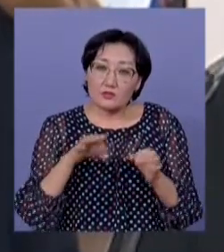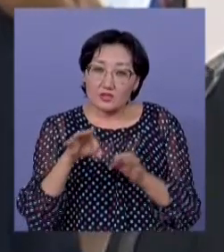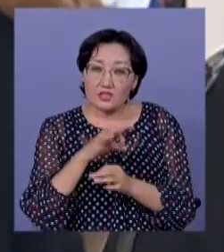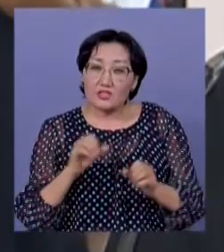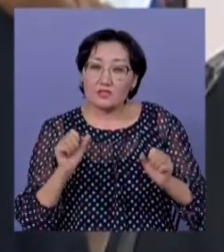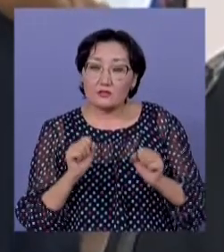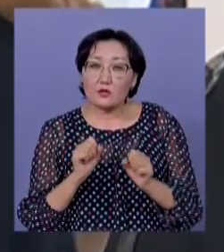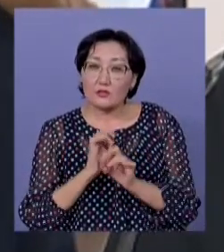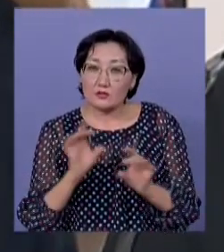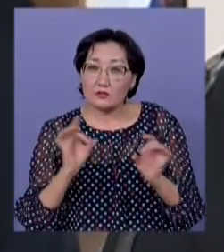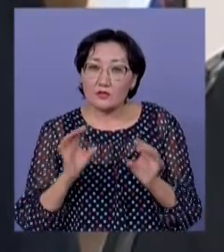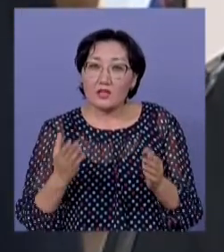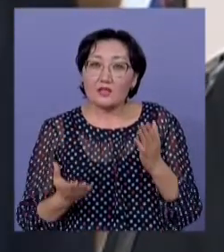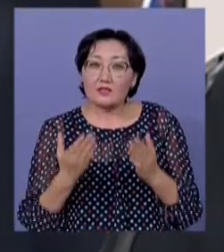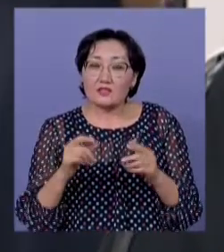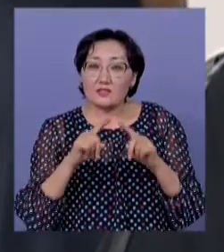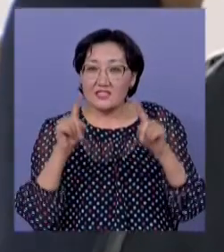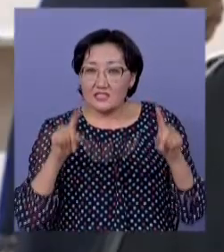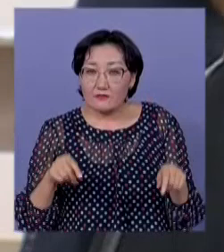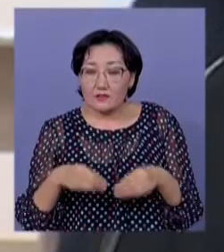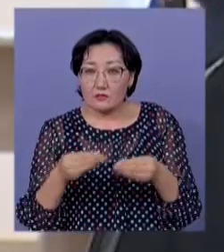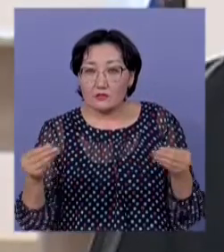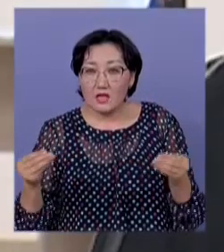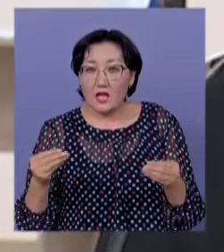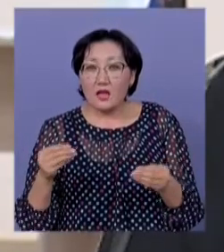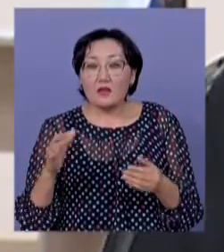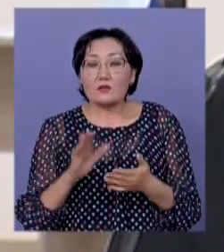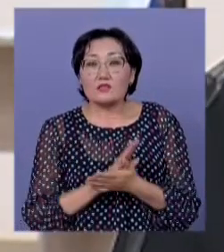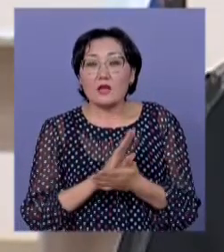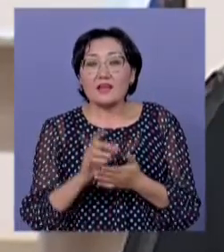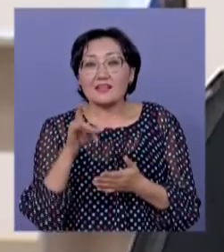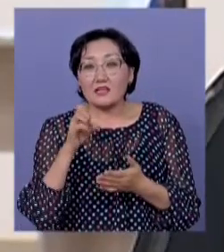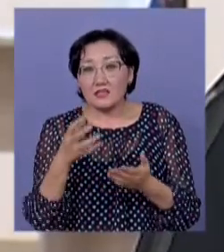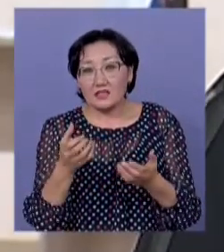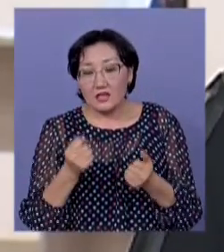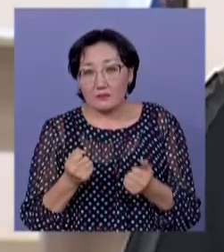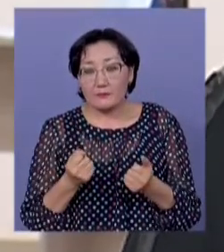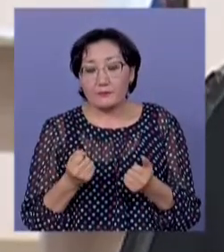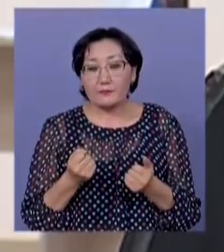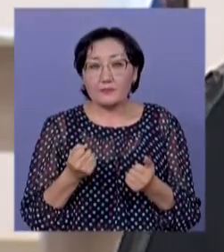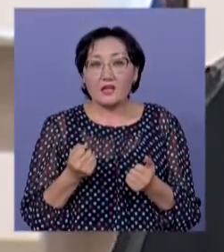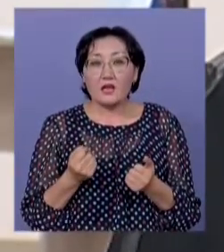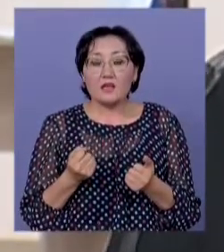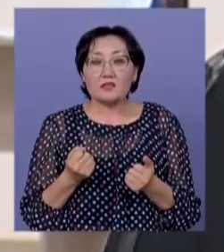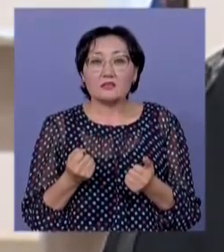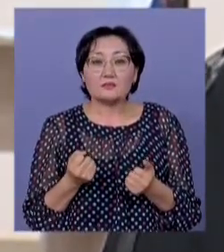болды. Енді сертификаттарын бүгін тараттық, гранттарын алып, Құдай қаласа, біз